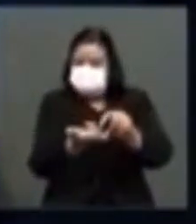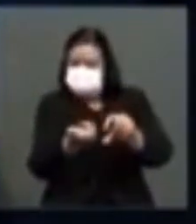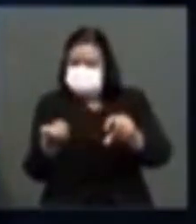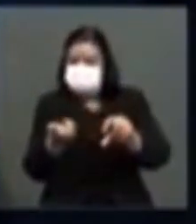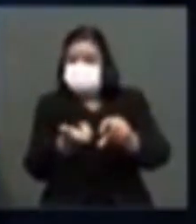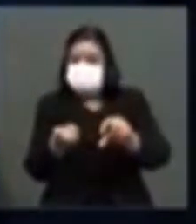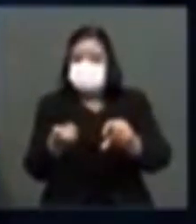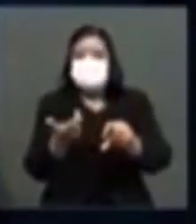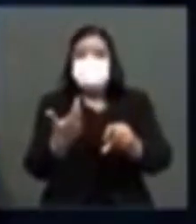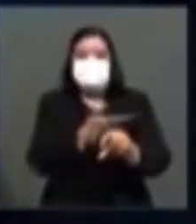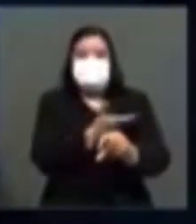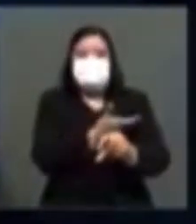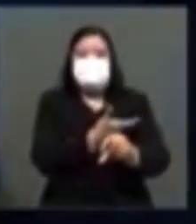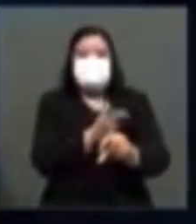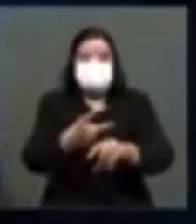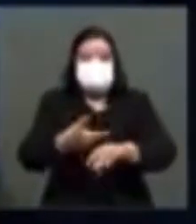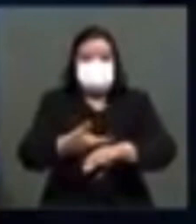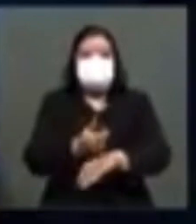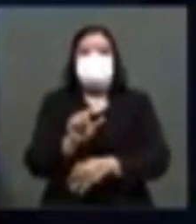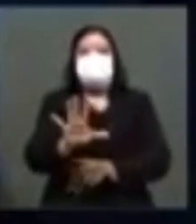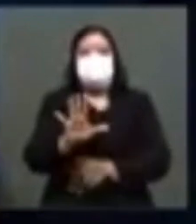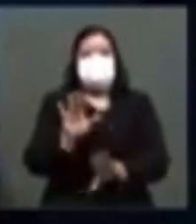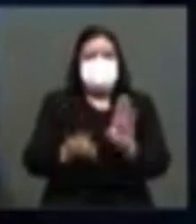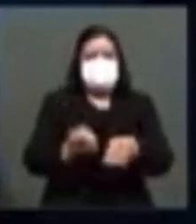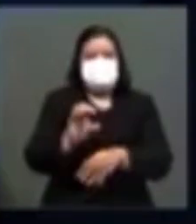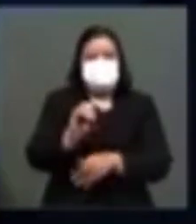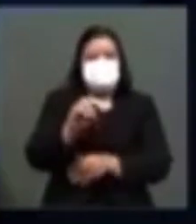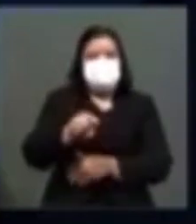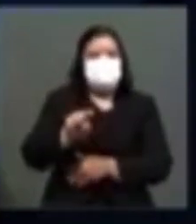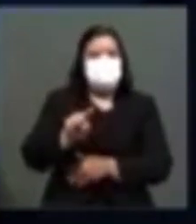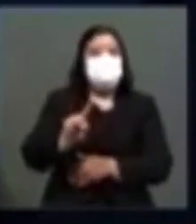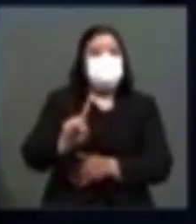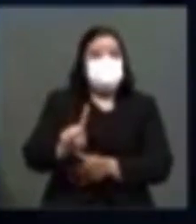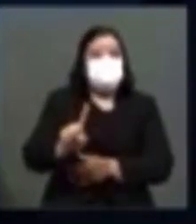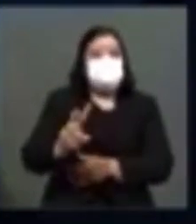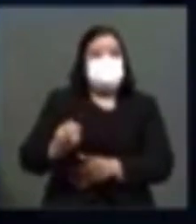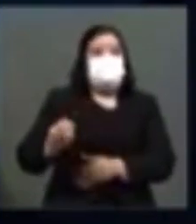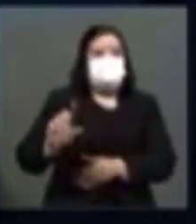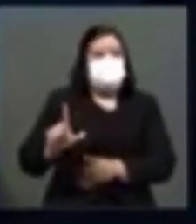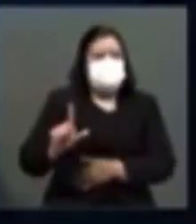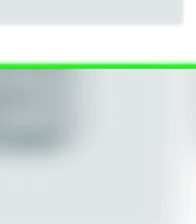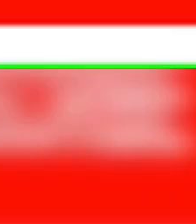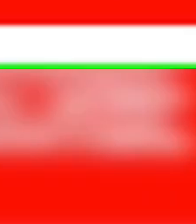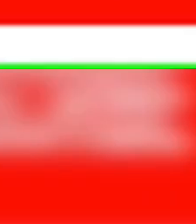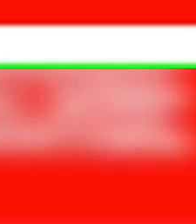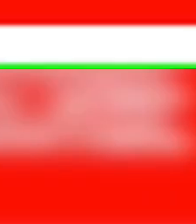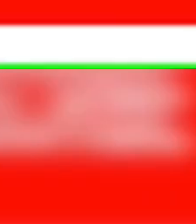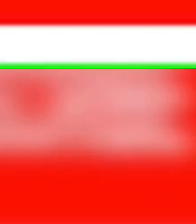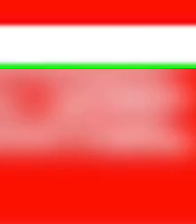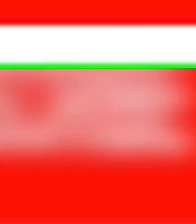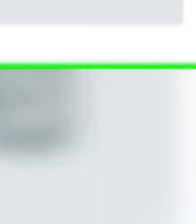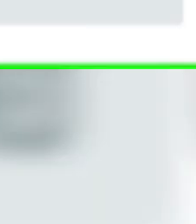นนะคะโดยโดสก็จะอยู่ที่ 0.1 ml ค่ะนอกจากนี้นะคะในเรื่องของวัค